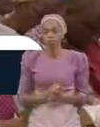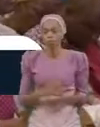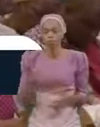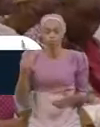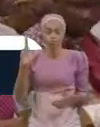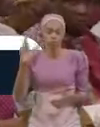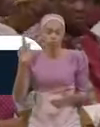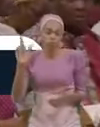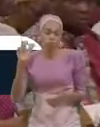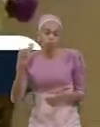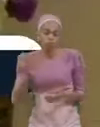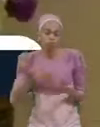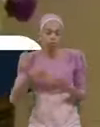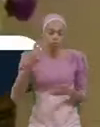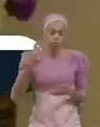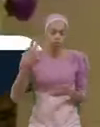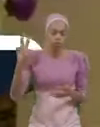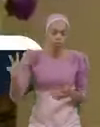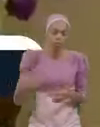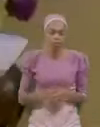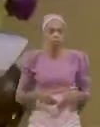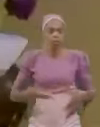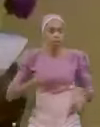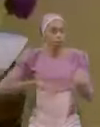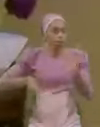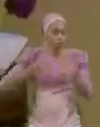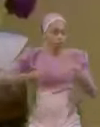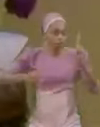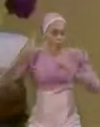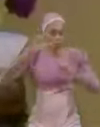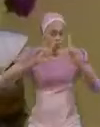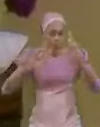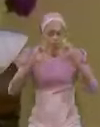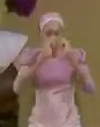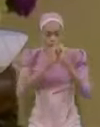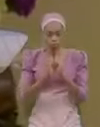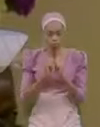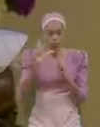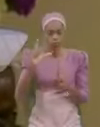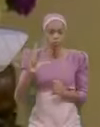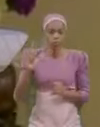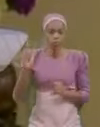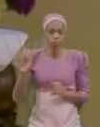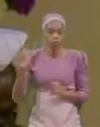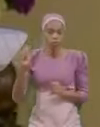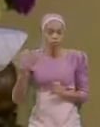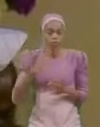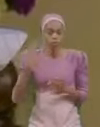27 que Dieu vous bénisse est-ce que nous pouvons tous lire Luc 10